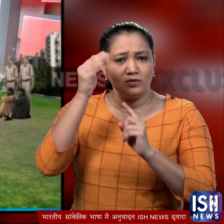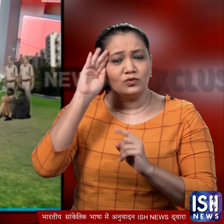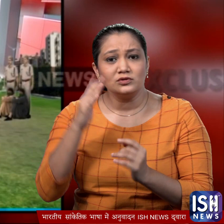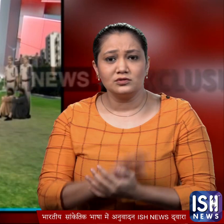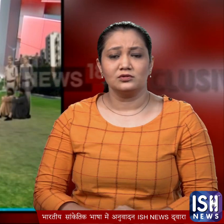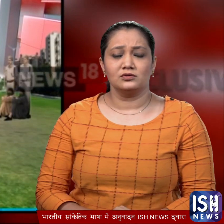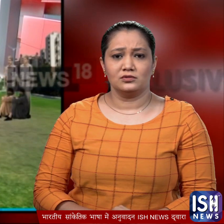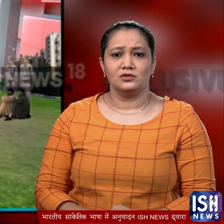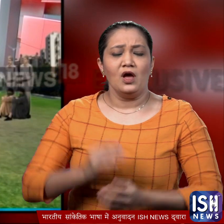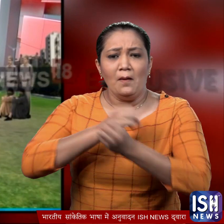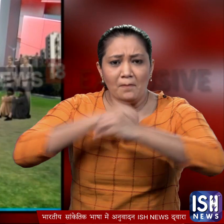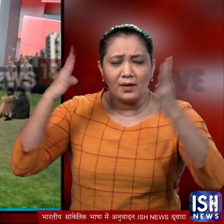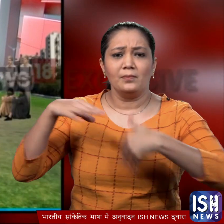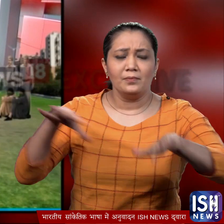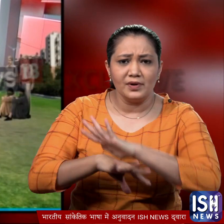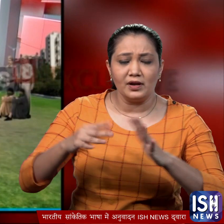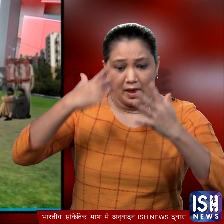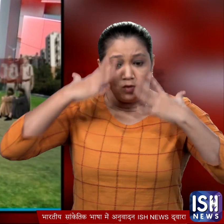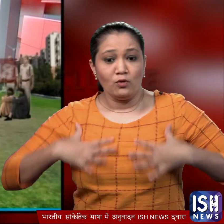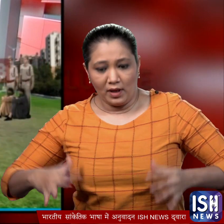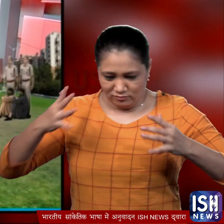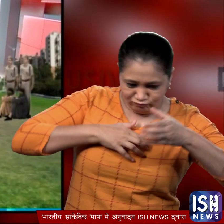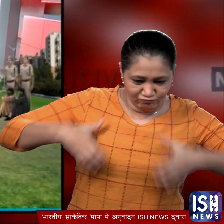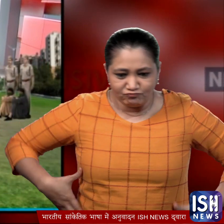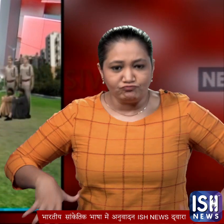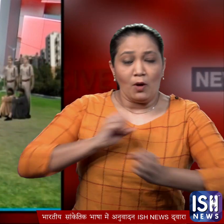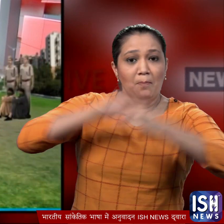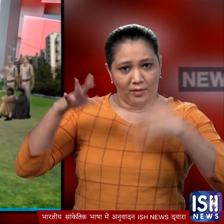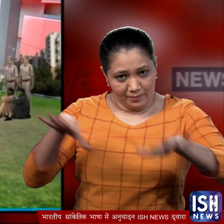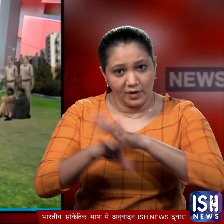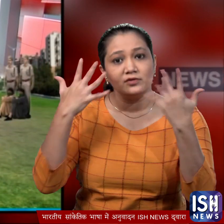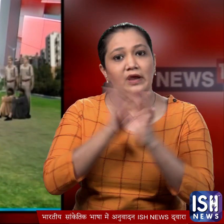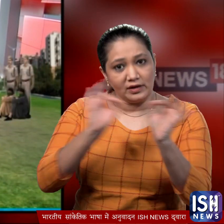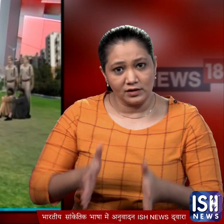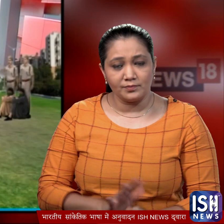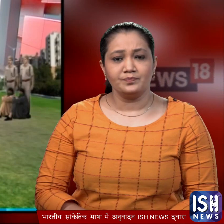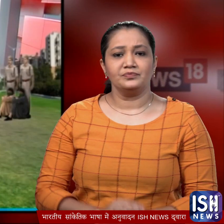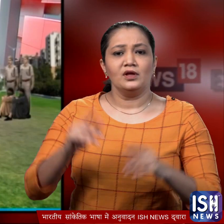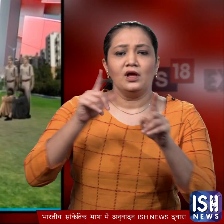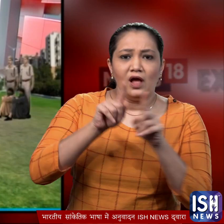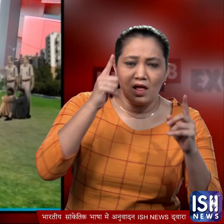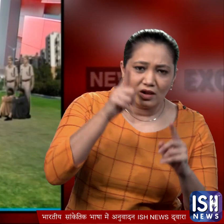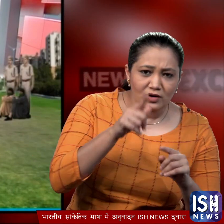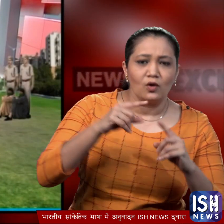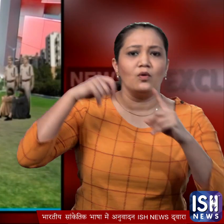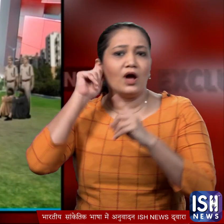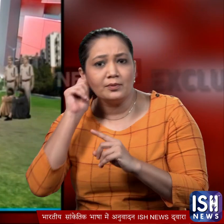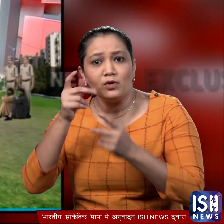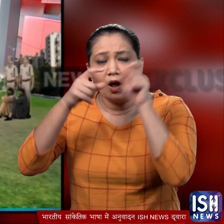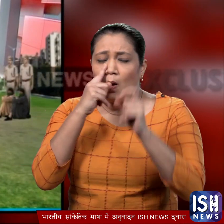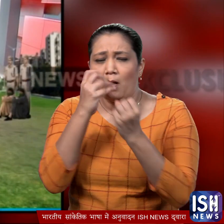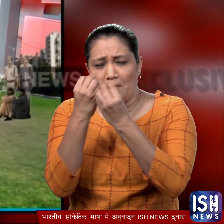है कि धमाके के लिए इन लोगों ने मानव बम भी तैयार किए थे। इसके लिए लखनऊ और कानपुर में करीब दर्जन भर महिलाओं को ट्रेनिंग